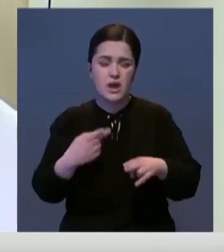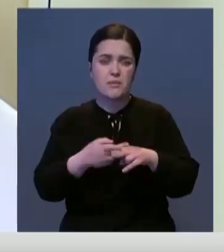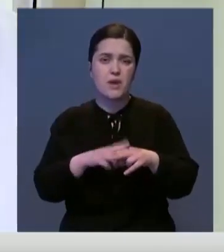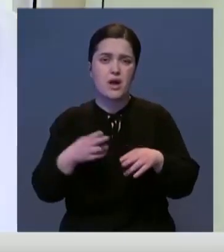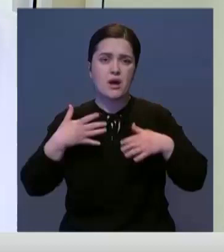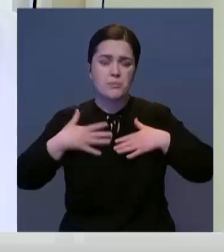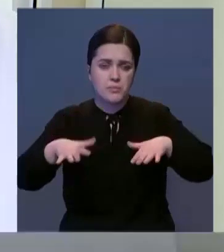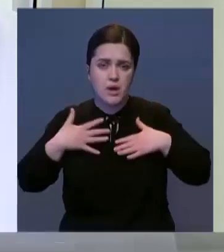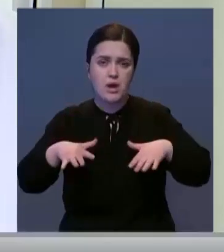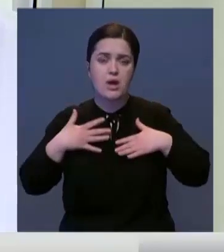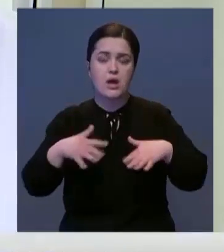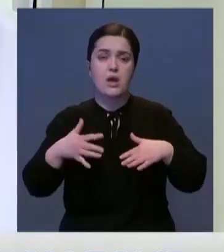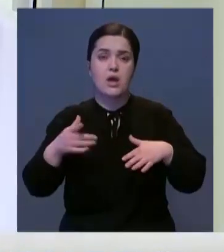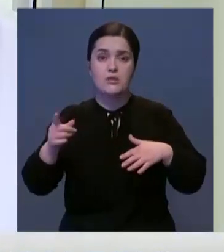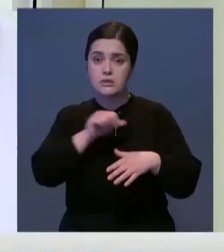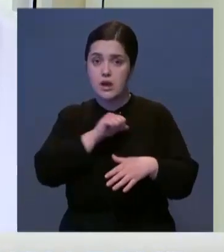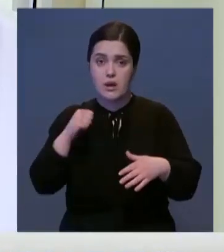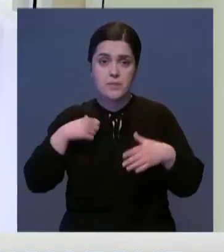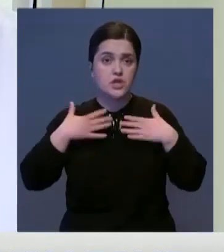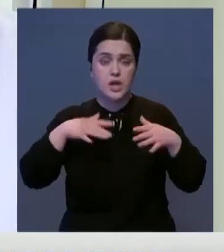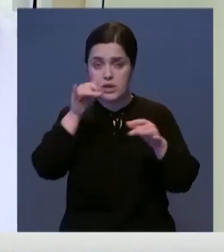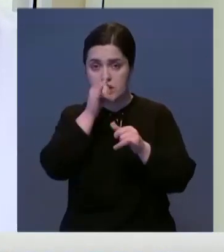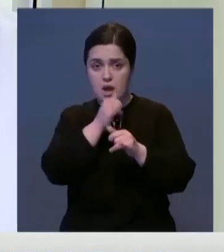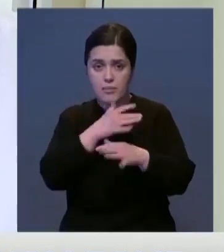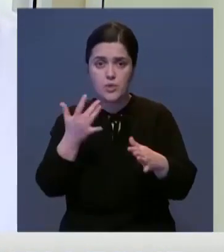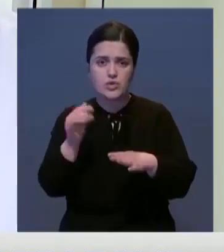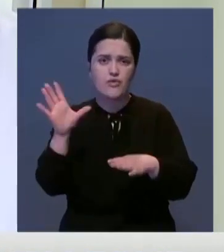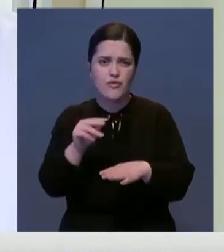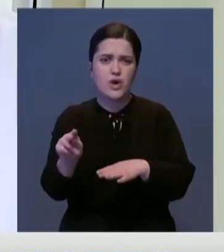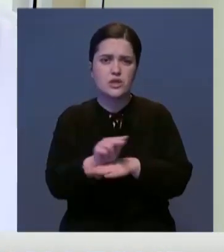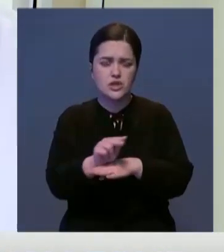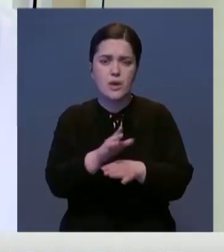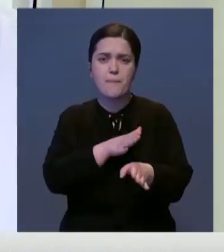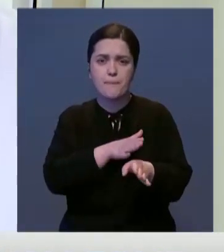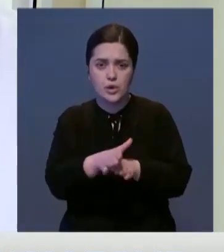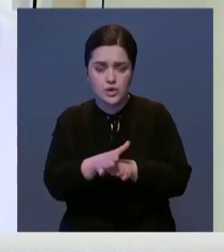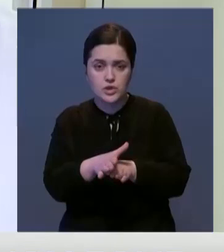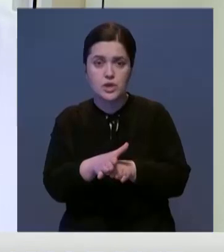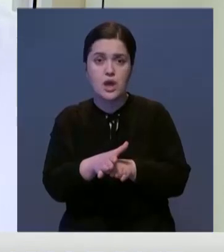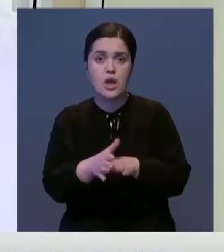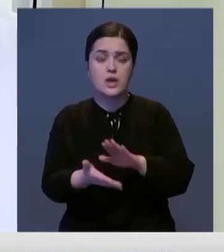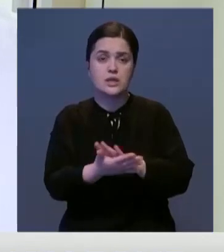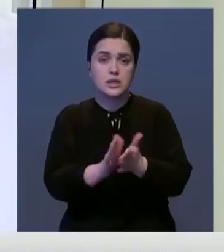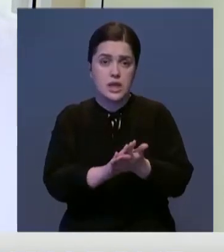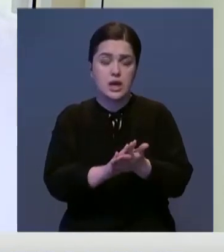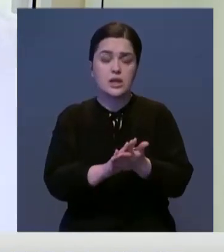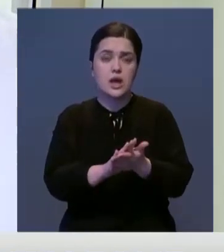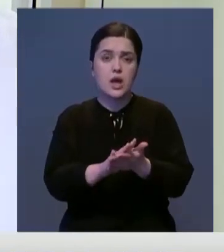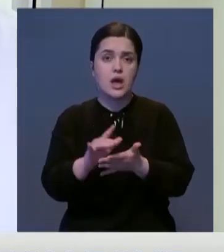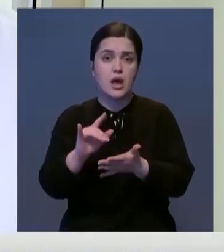угарным газом. На данный момент все лечебные мероприятия проводятся в полном объеме. Состояние ребенка